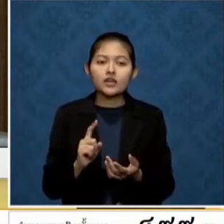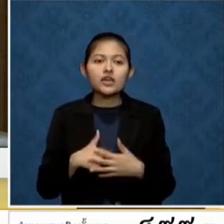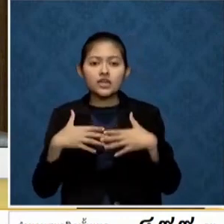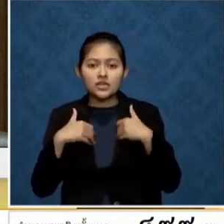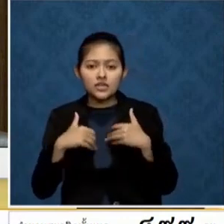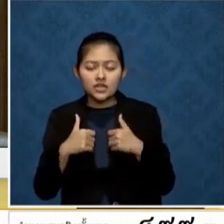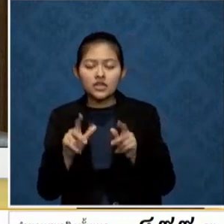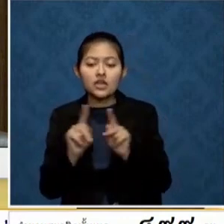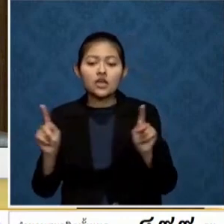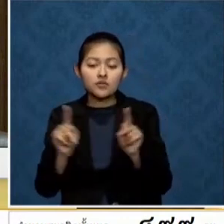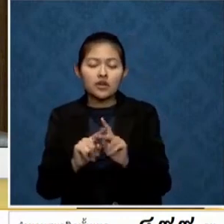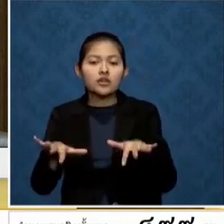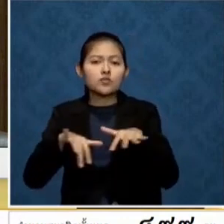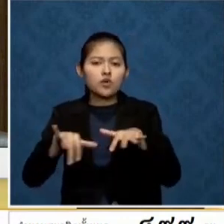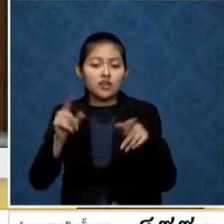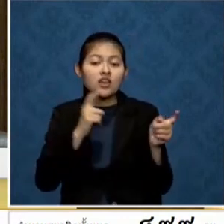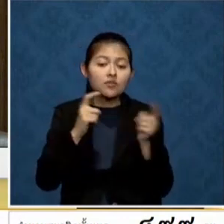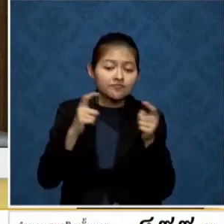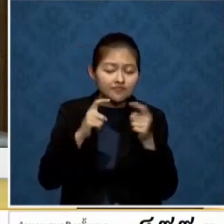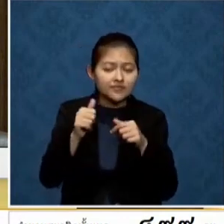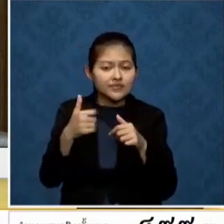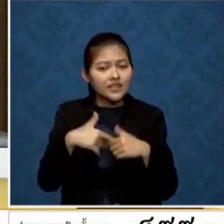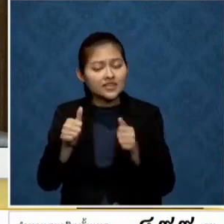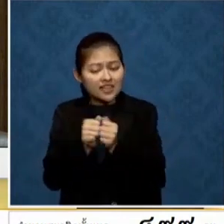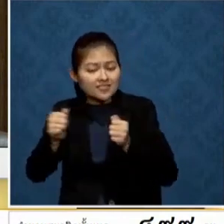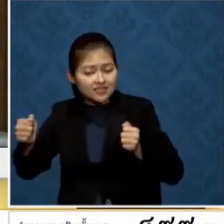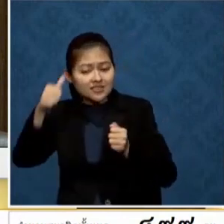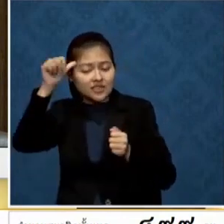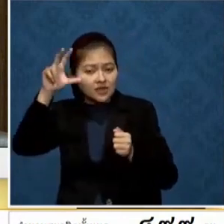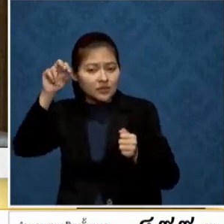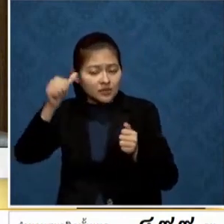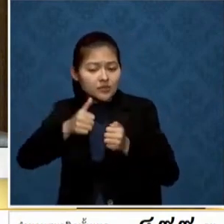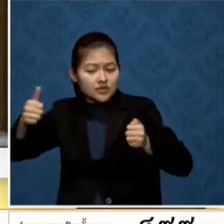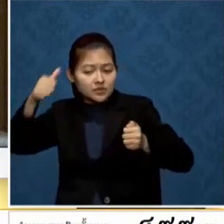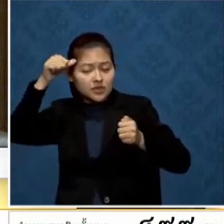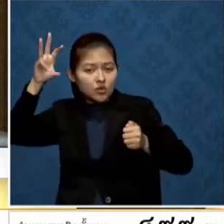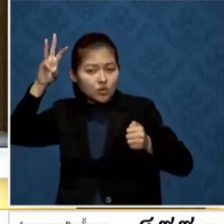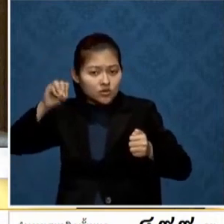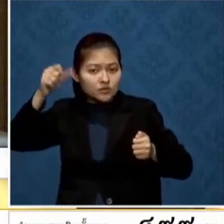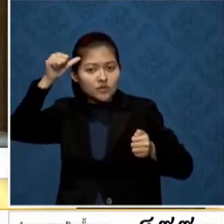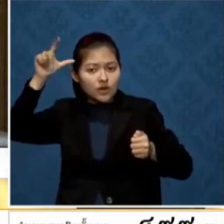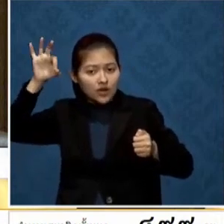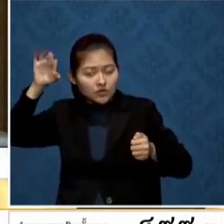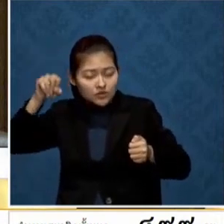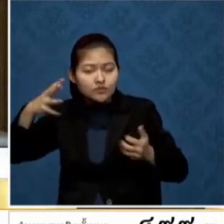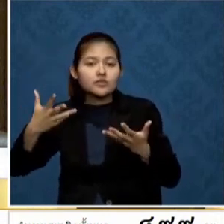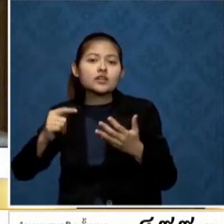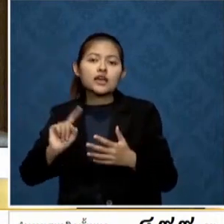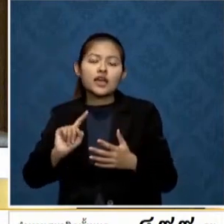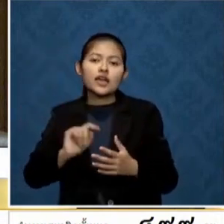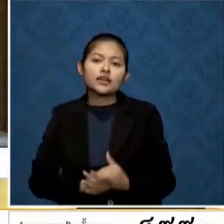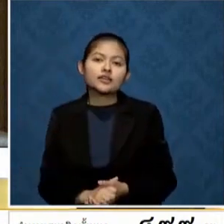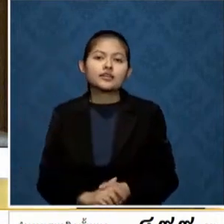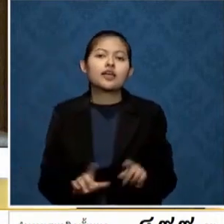กรรมาธิการผมว่าเป็นเรื่องปกติที่เราจะมาถกกันได้ว่าจะขยายจาก 30วันเป็นกี่วันจะเป็น 60วันจะเป็น 90วันไวจะเป็น 90วัน